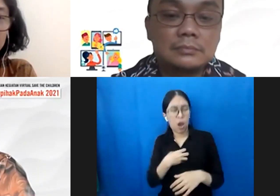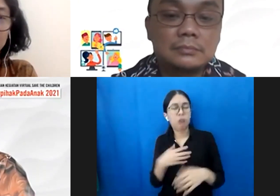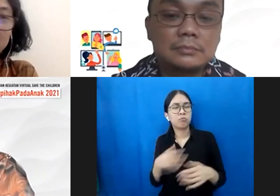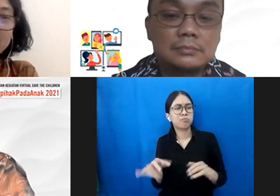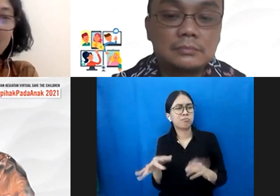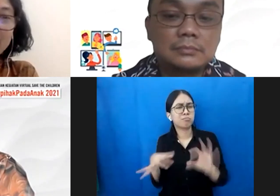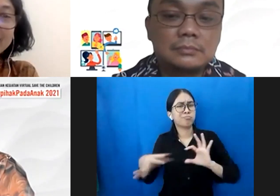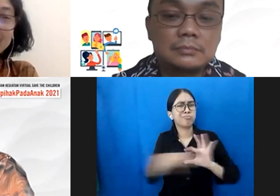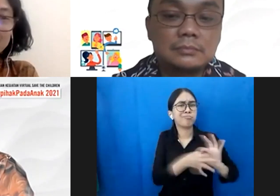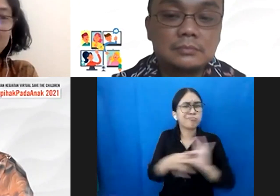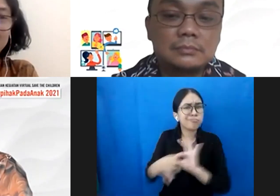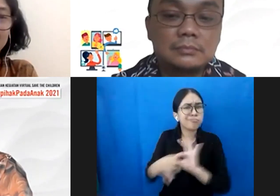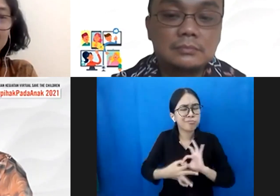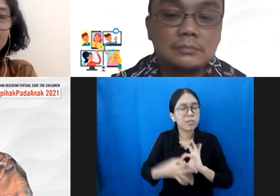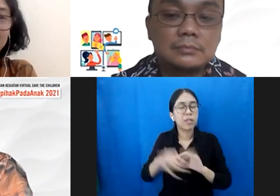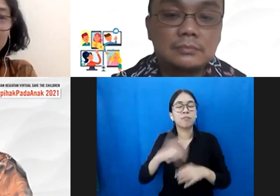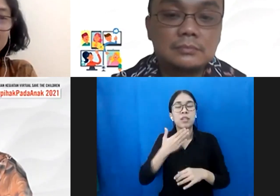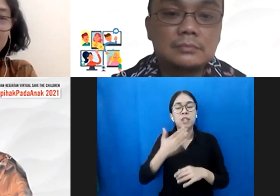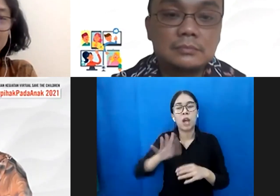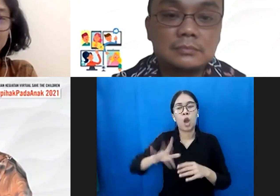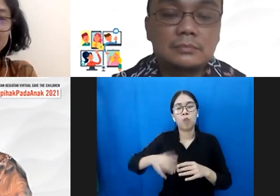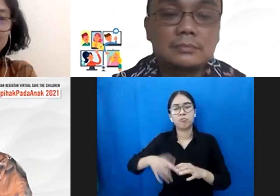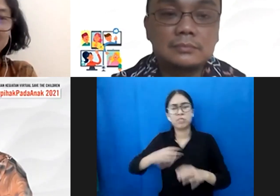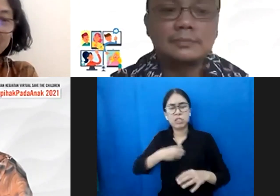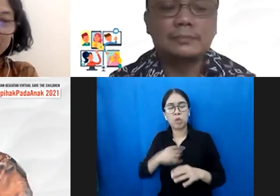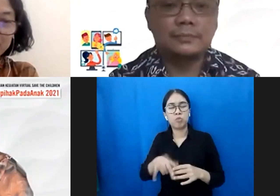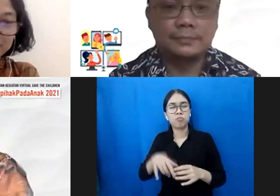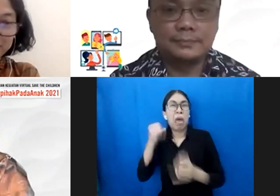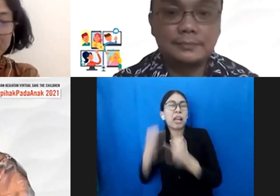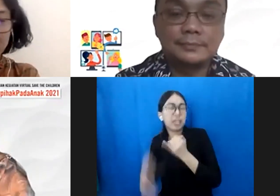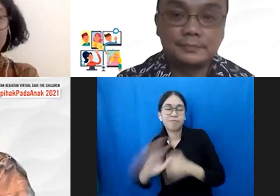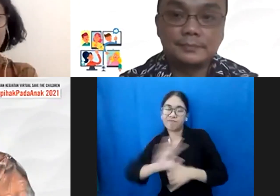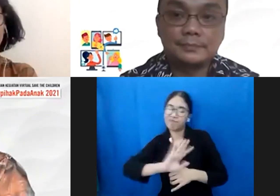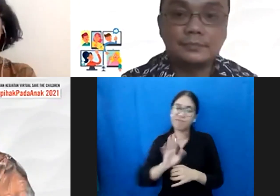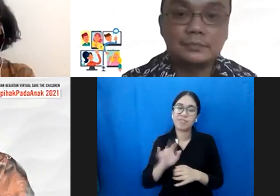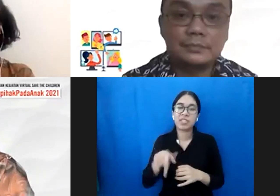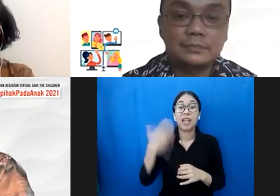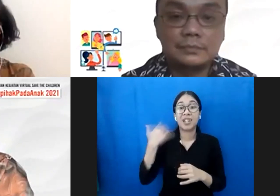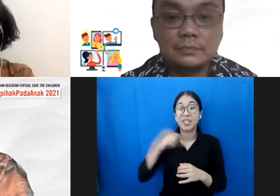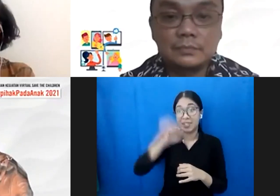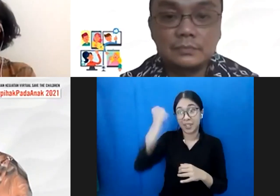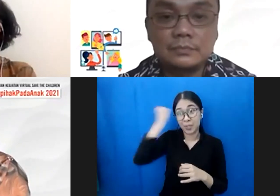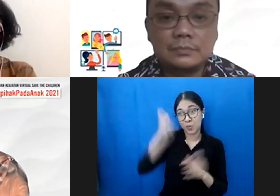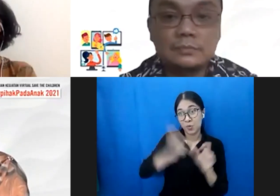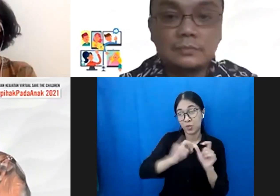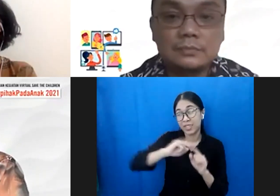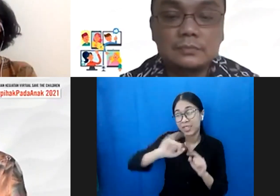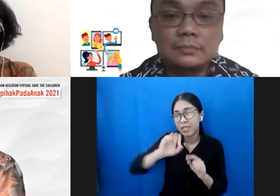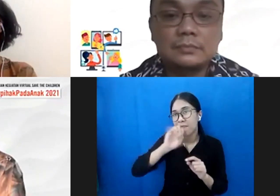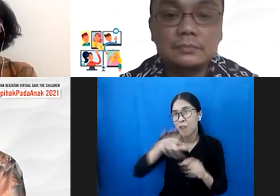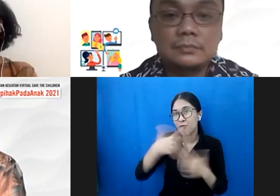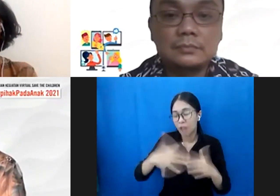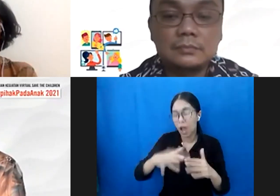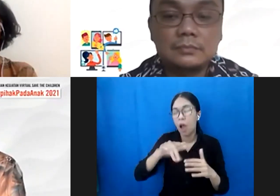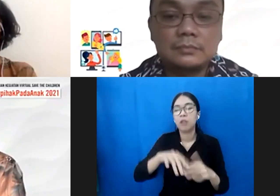jiwa itu menjadi prioritas akhir gitu, karena yang di ini tadi Bu Siti juga sudah sampaikan gitu ya, dan ini juga makanya kemudian banyak